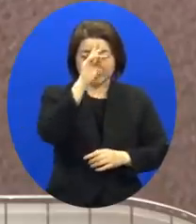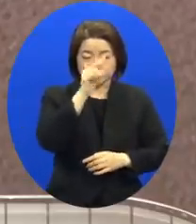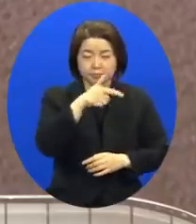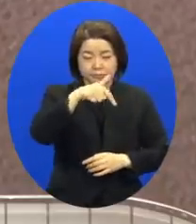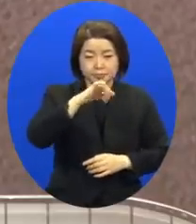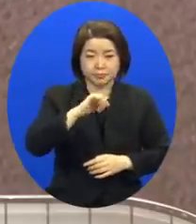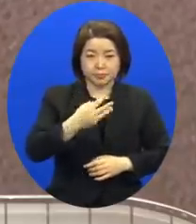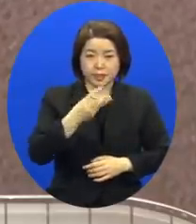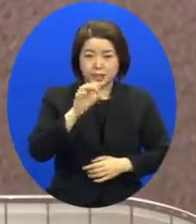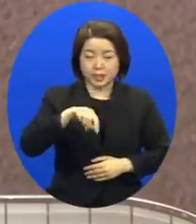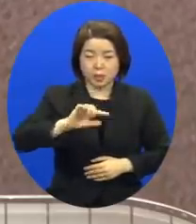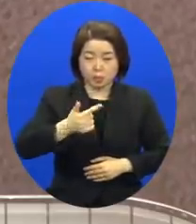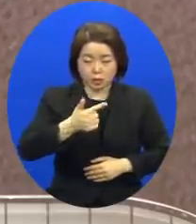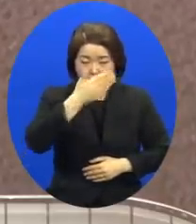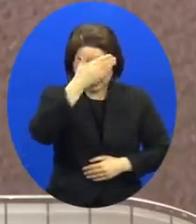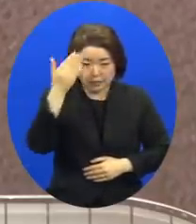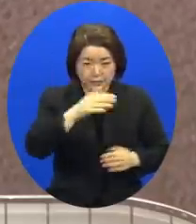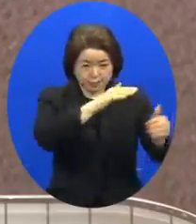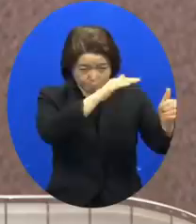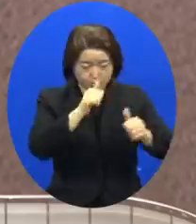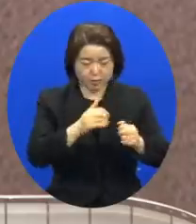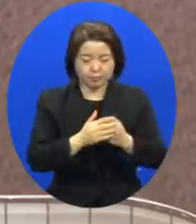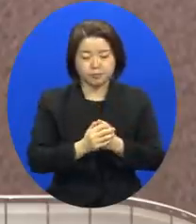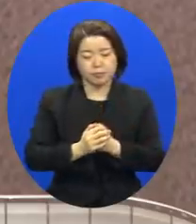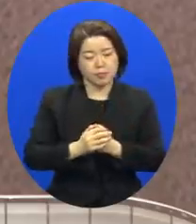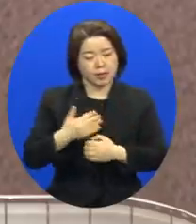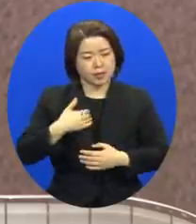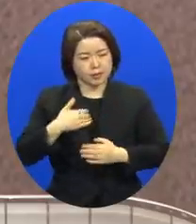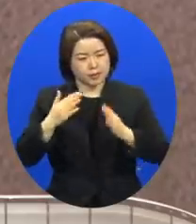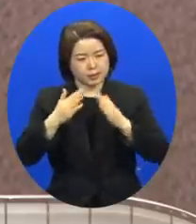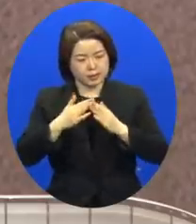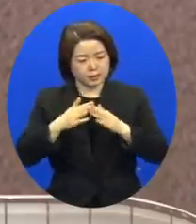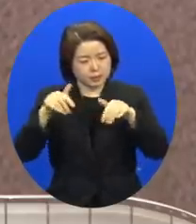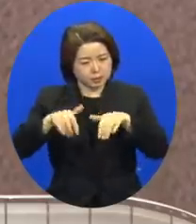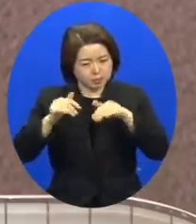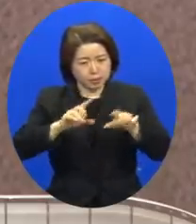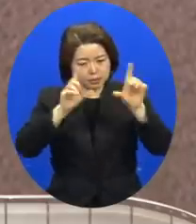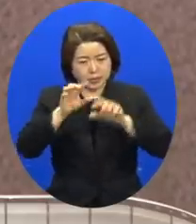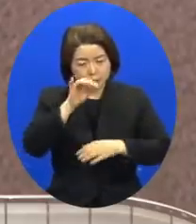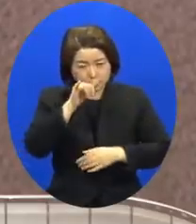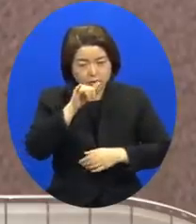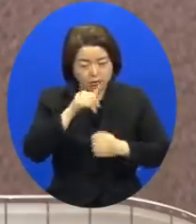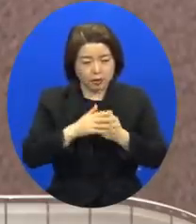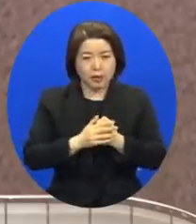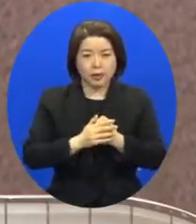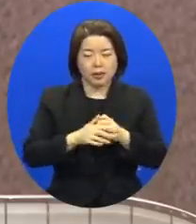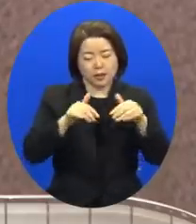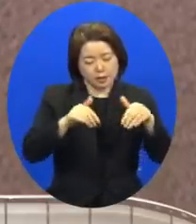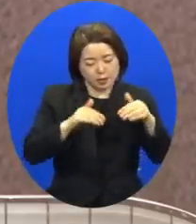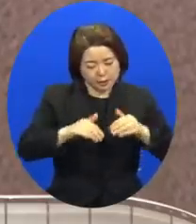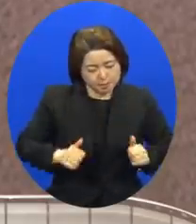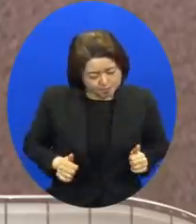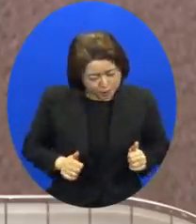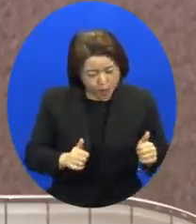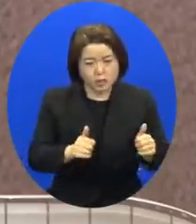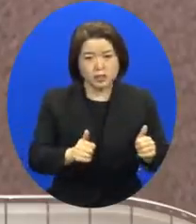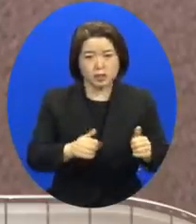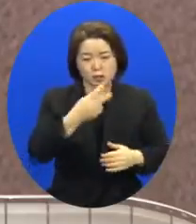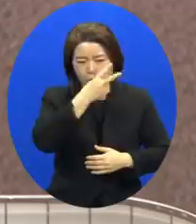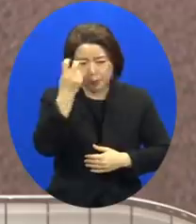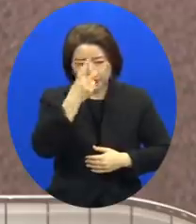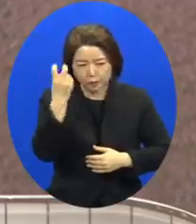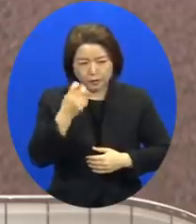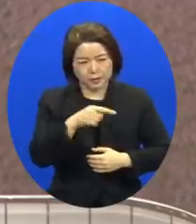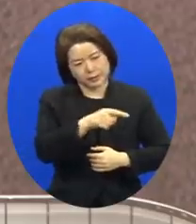불렀습니다 집에 머슴 살겠다고 와서 모습을 사는데 어떻게 성실하고 똑똑한 지 무슨 살 사람